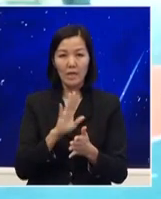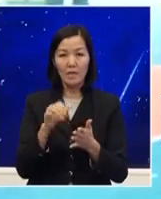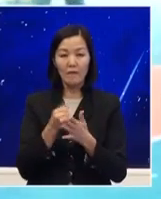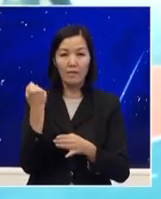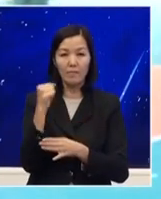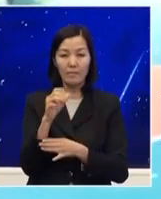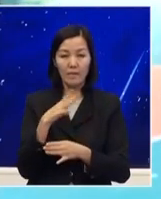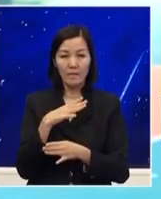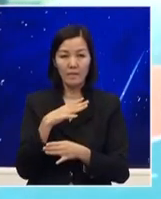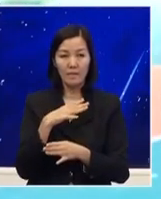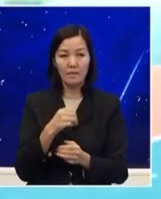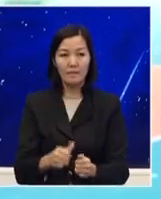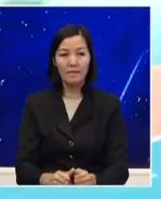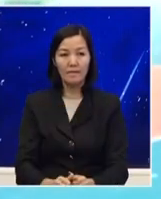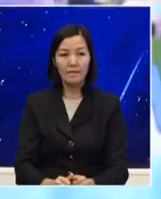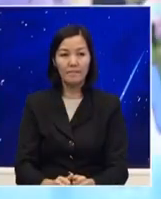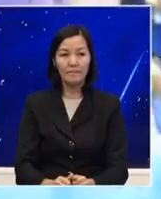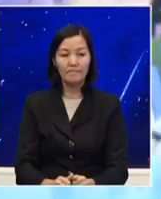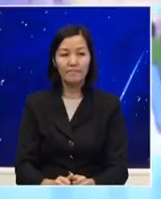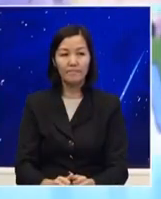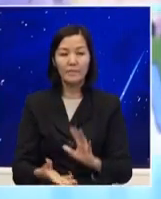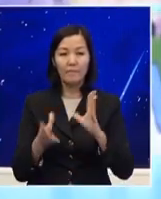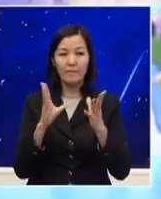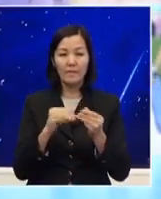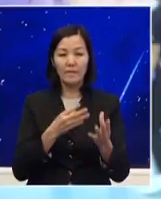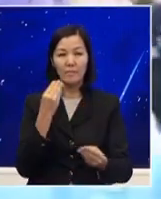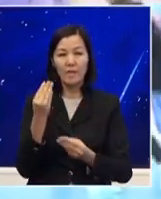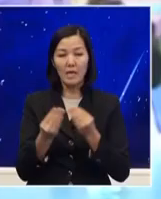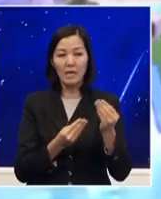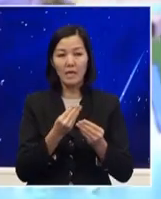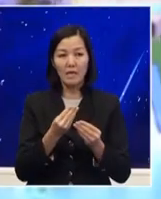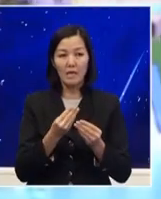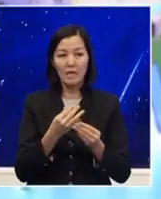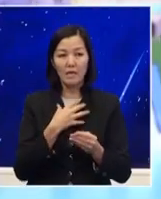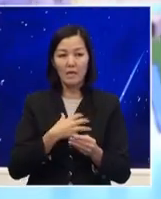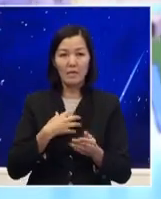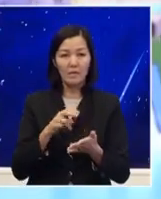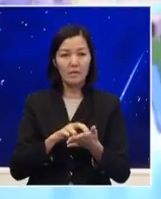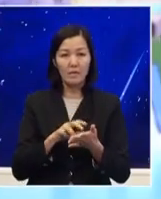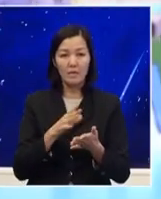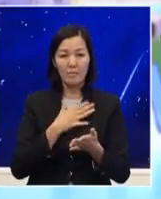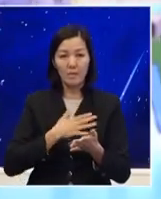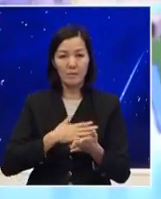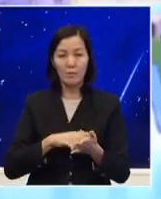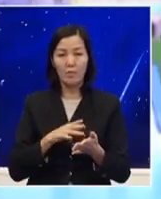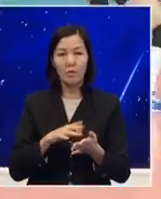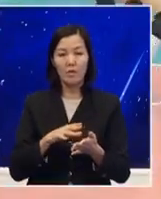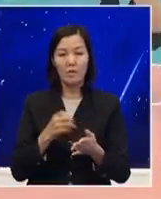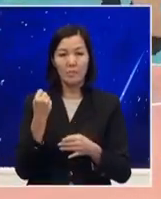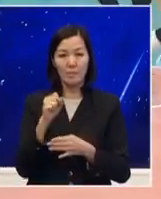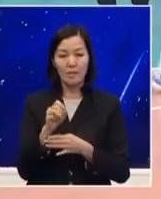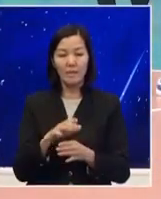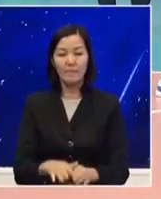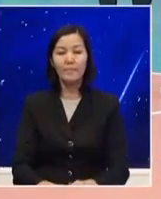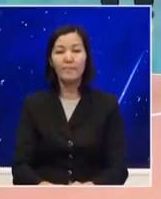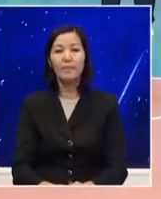партии и пойти домой, забрать свои очки. В целом, да, без паники, спокойно пришли, сделали, ушли. Отметим,